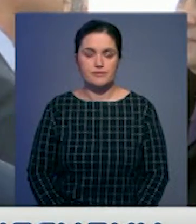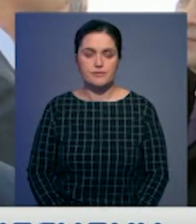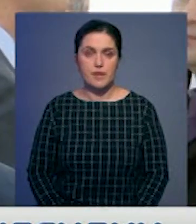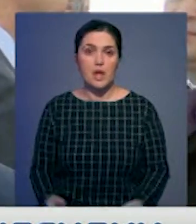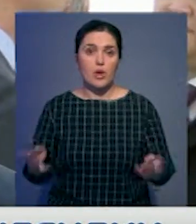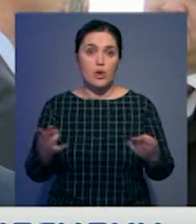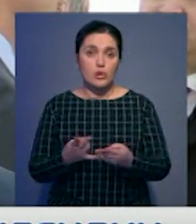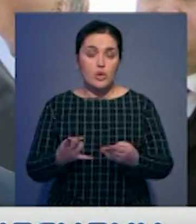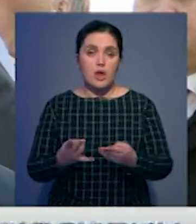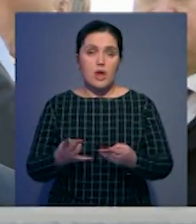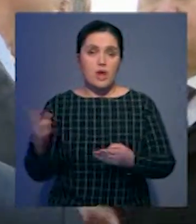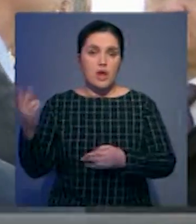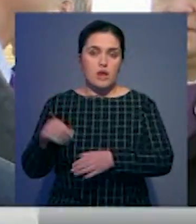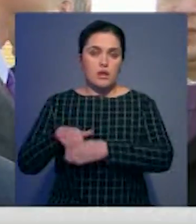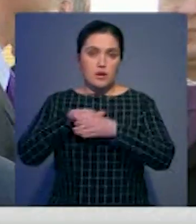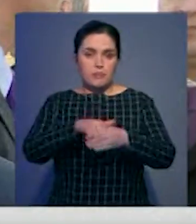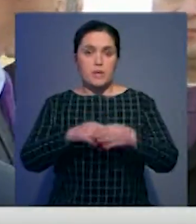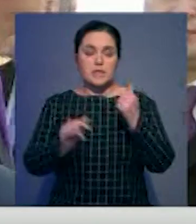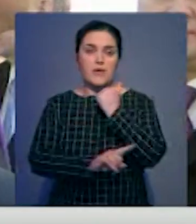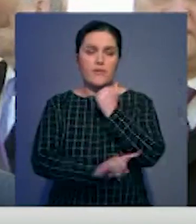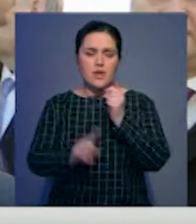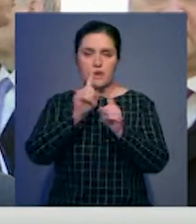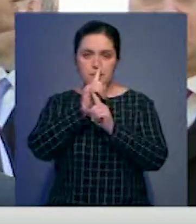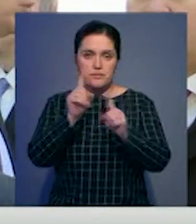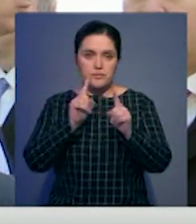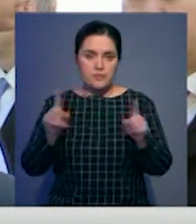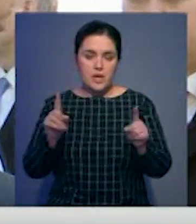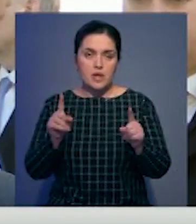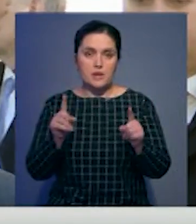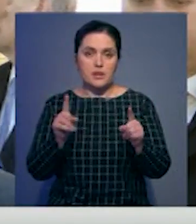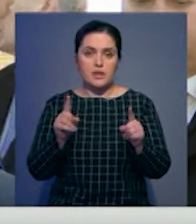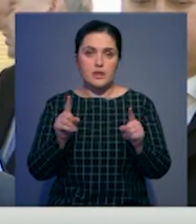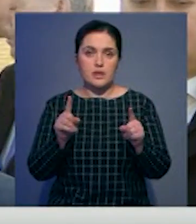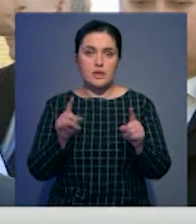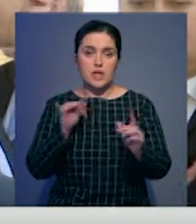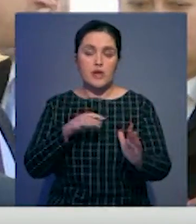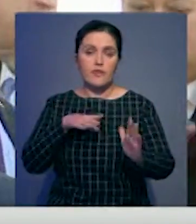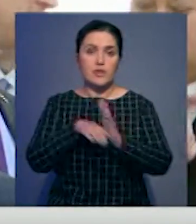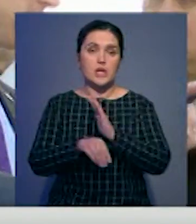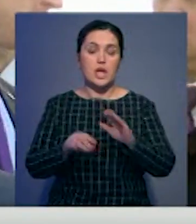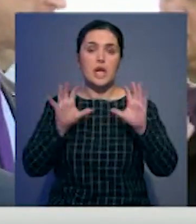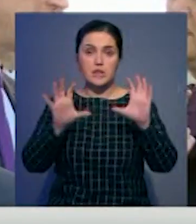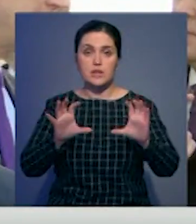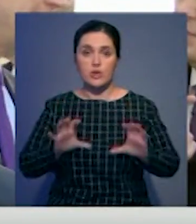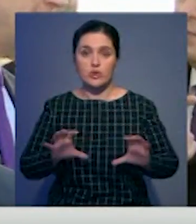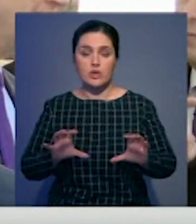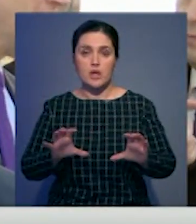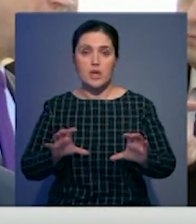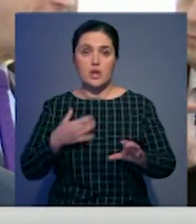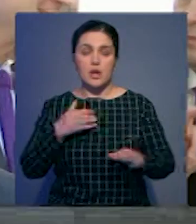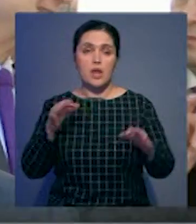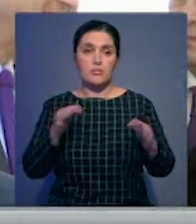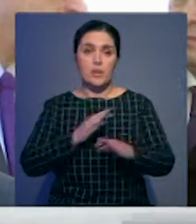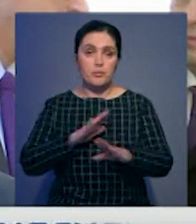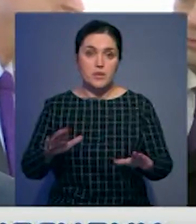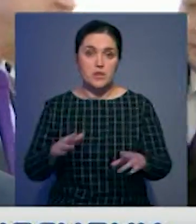Нужно привлекать финский бизнес, ноу-хау, капитал и внедрять. Если законодательство нам не позволяет,